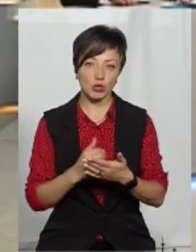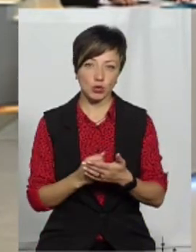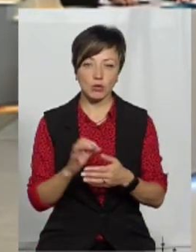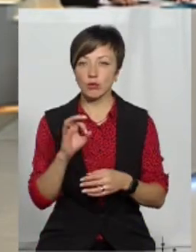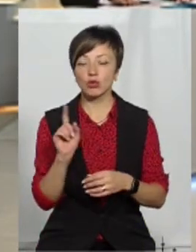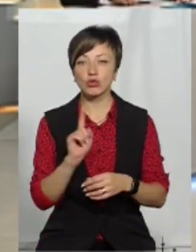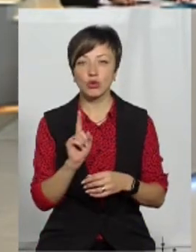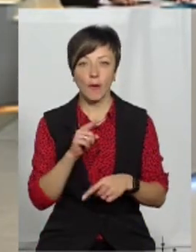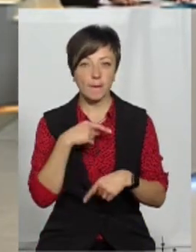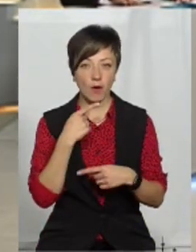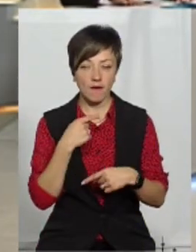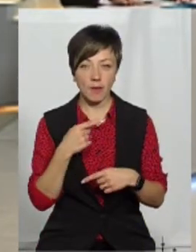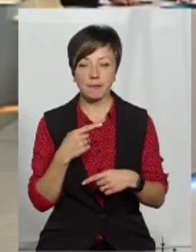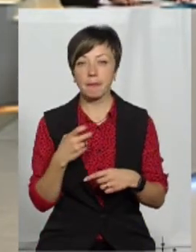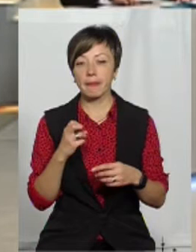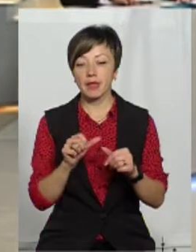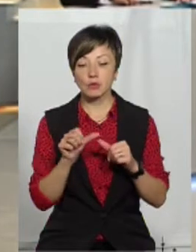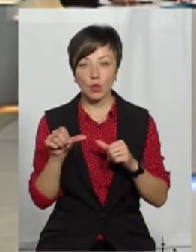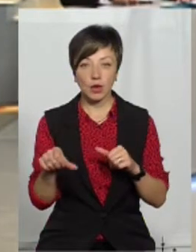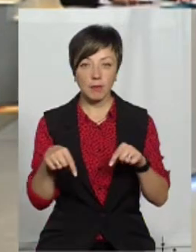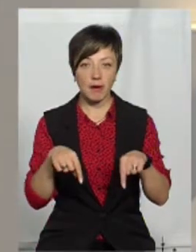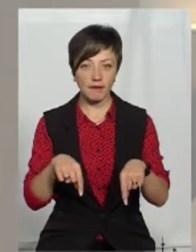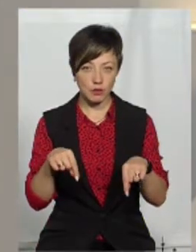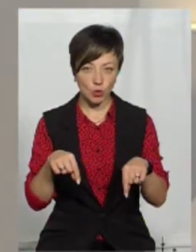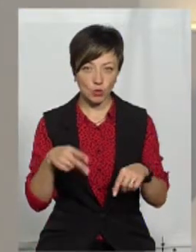Про що йде мова? Зокрема, лише вже в цьому